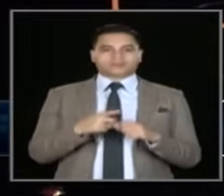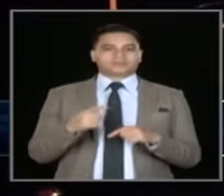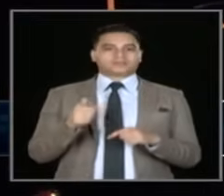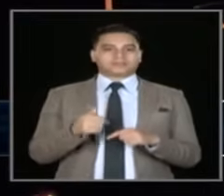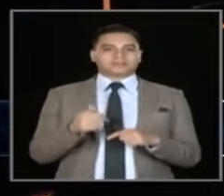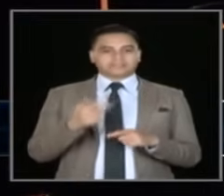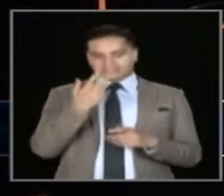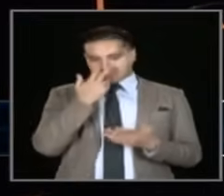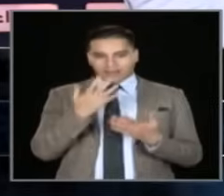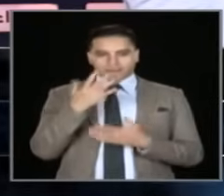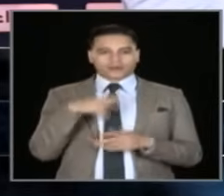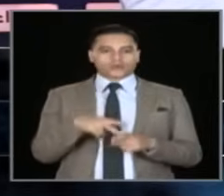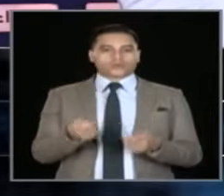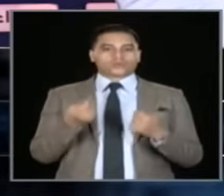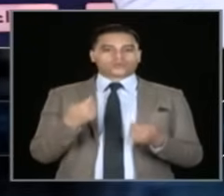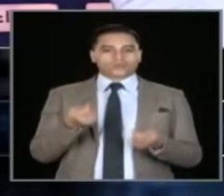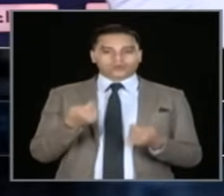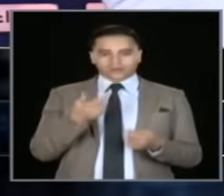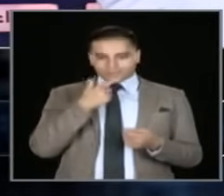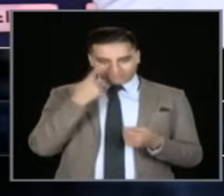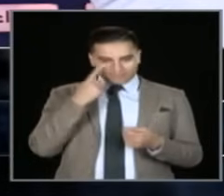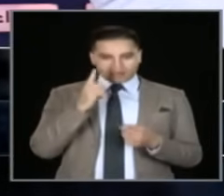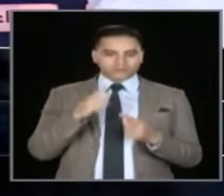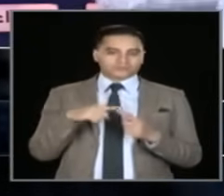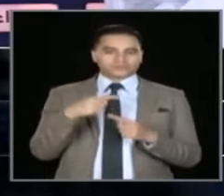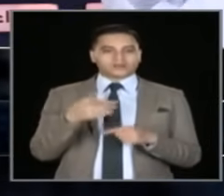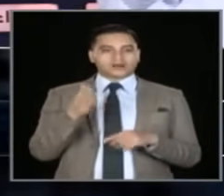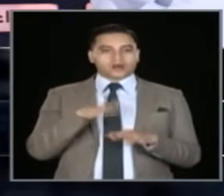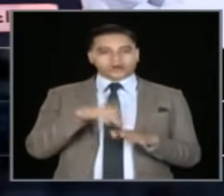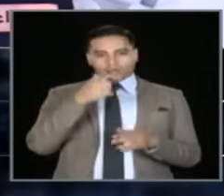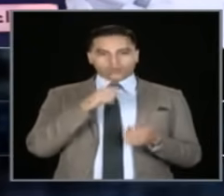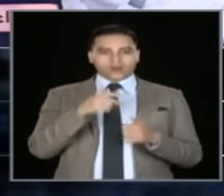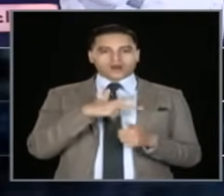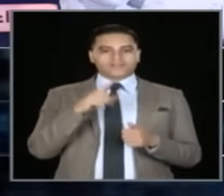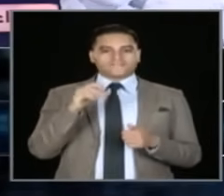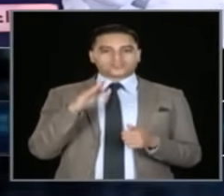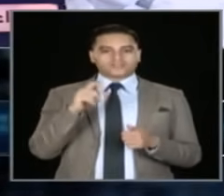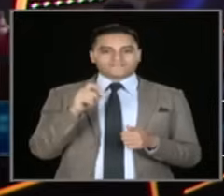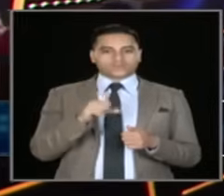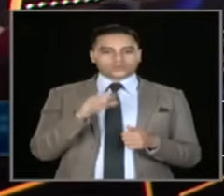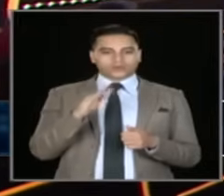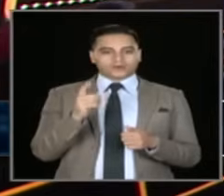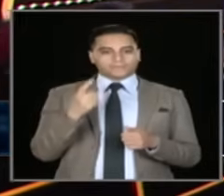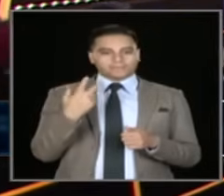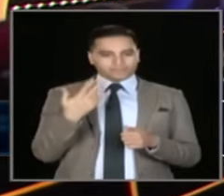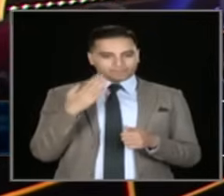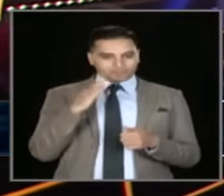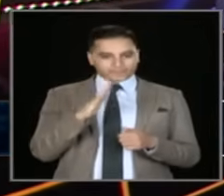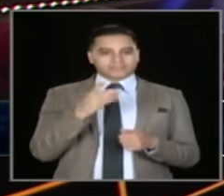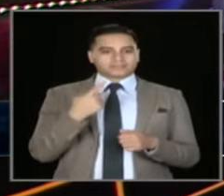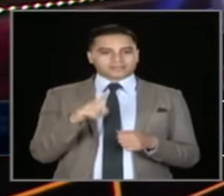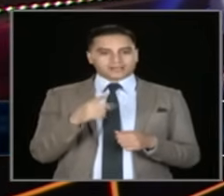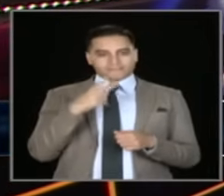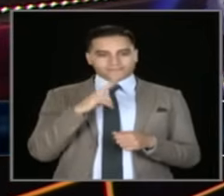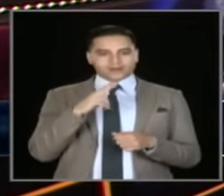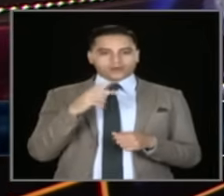الخيول البيضاء هي رواية الأديب عربي، فمن هو؟ باص. ما هو الرمز الكيميائي لعنصر الفوسفور؟ بي. صح. من هو ملحن أغنية